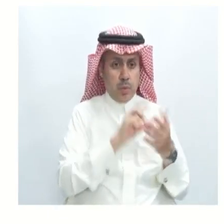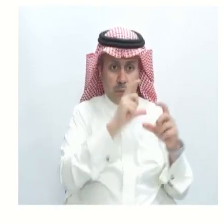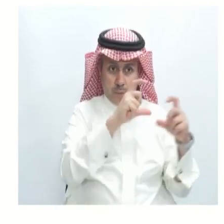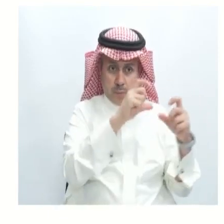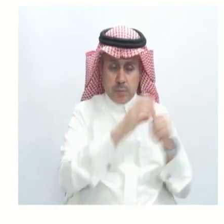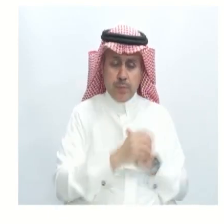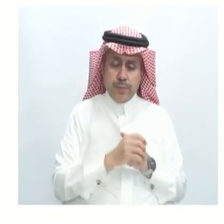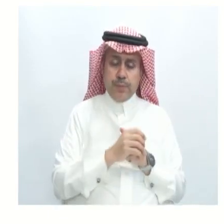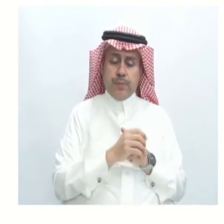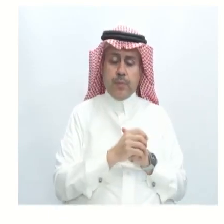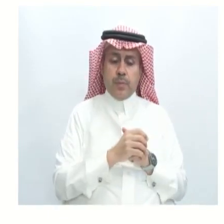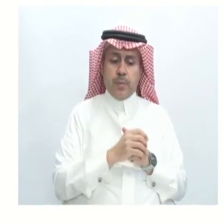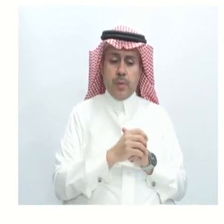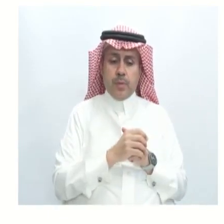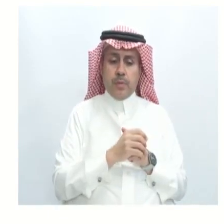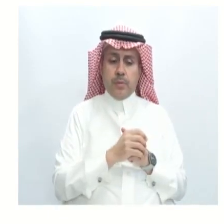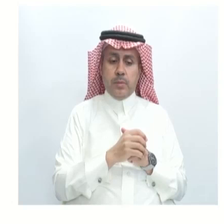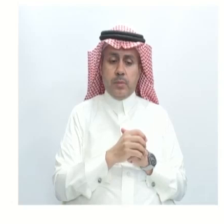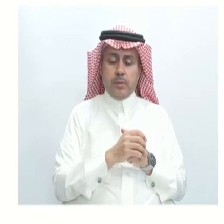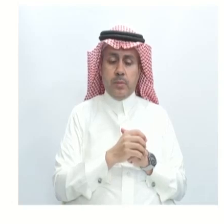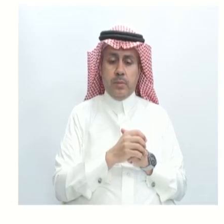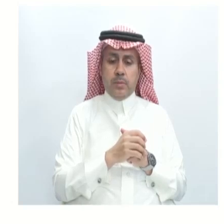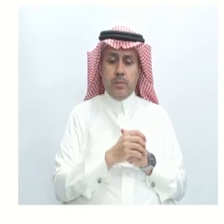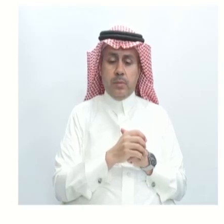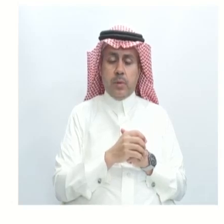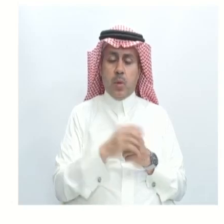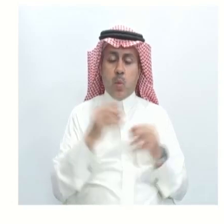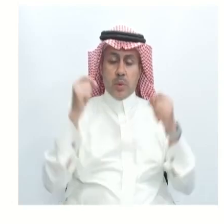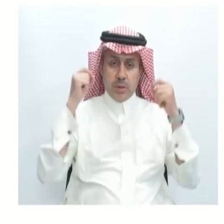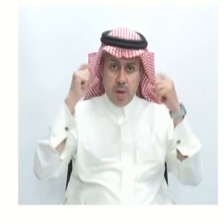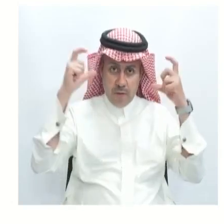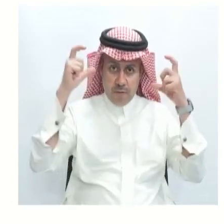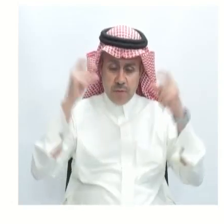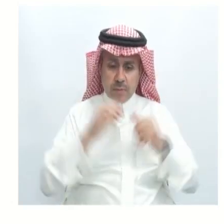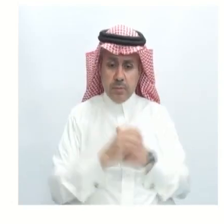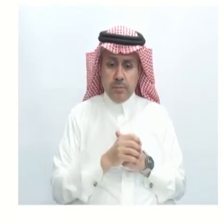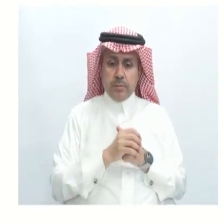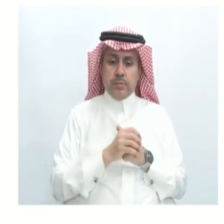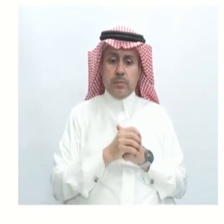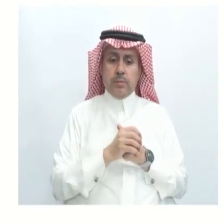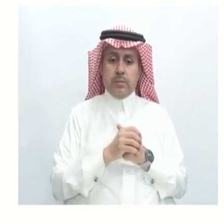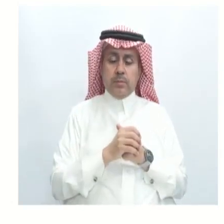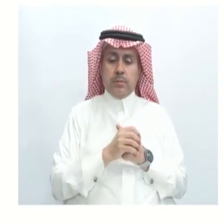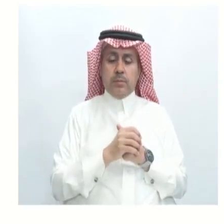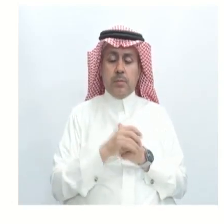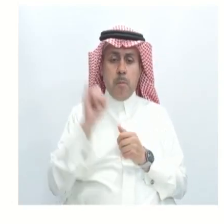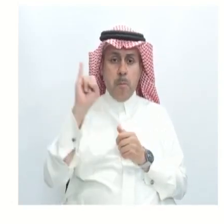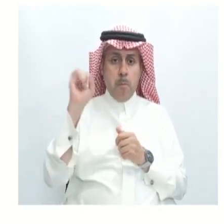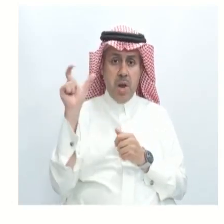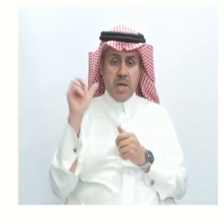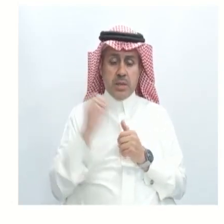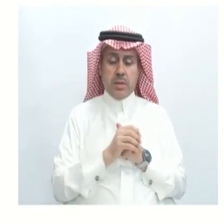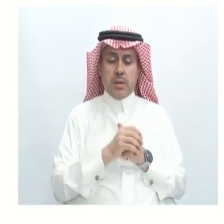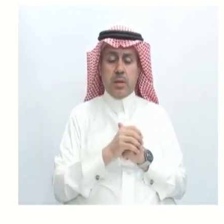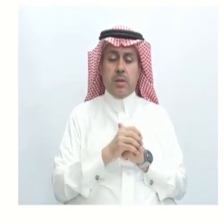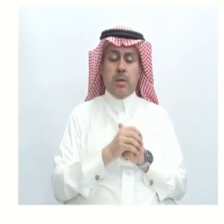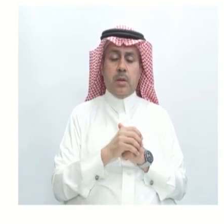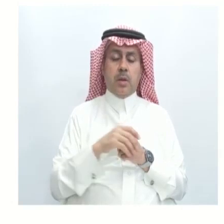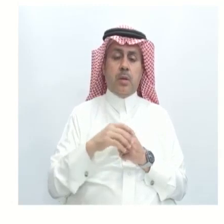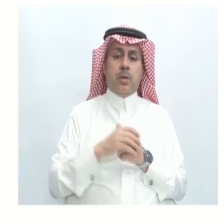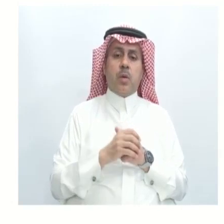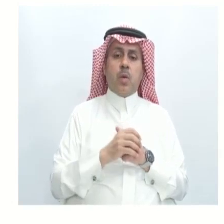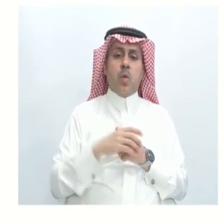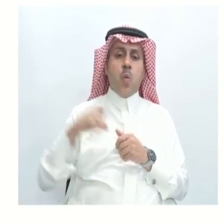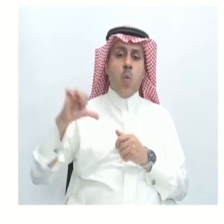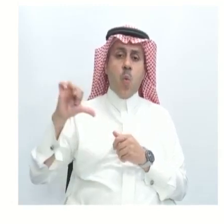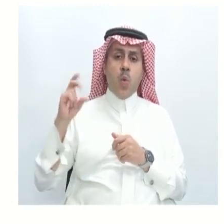وان تسلط الكاميرا على هذا الباركود وتعرف في من خلال المنصه الوطنيه الموحده عبر هذا